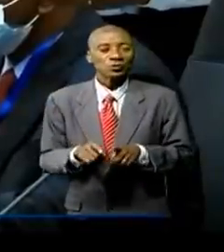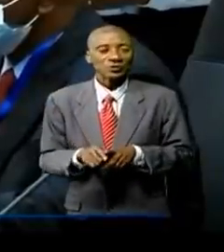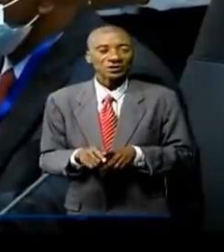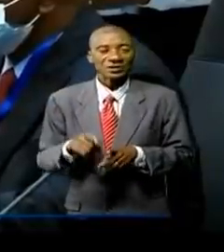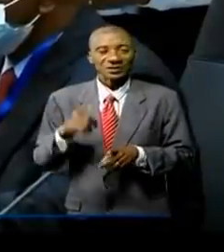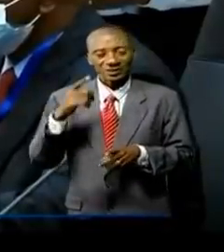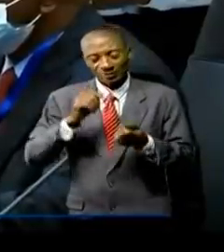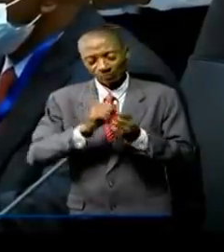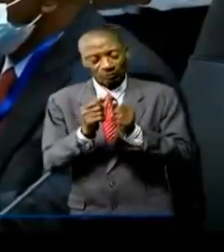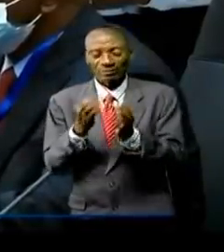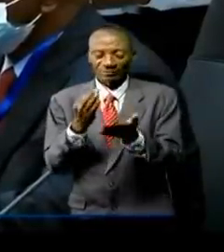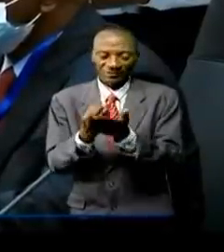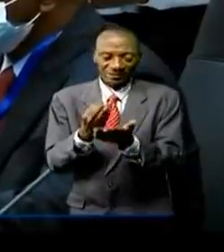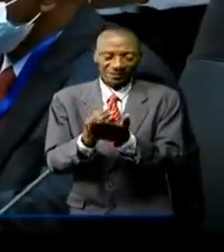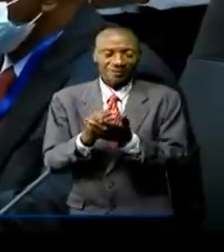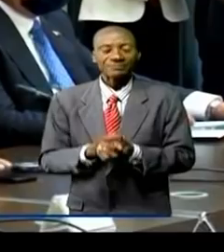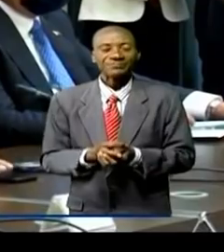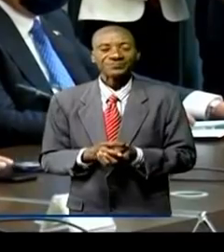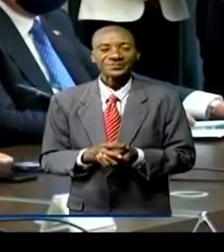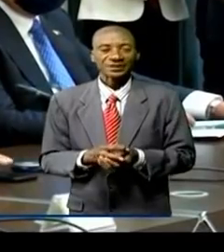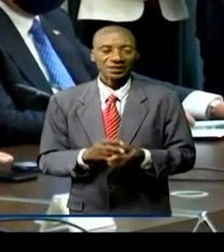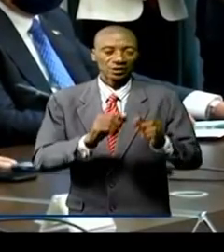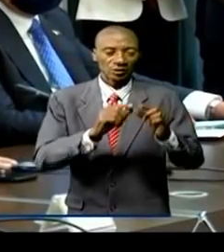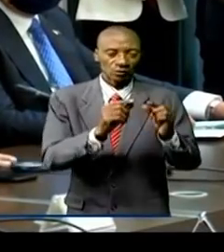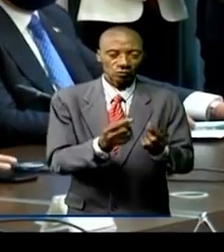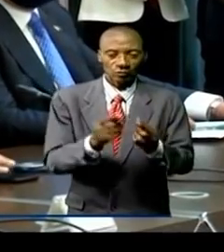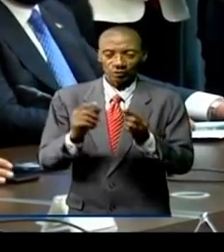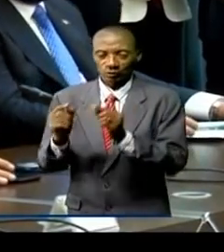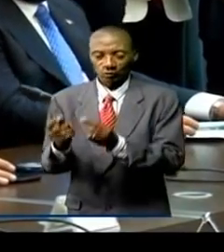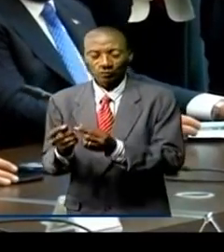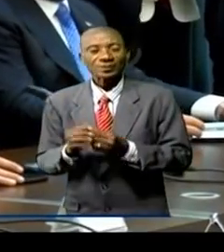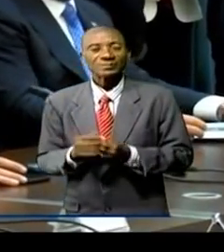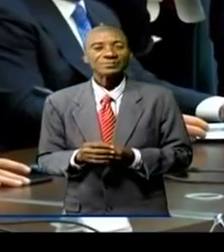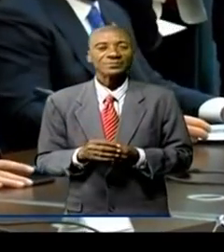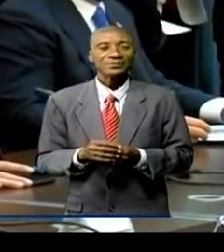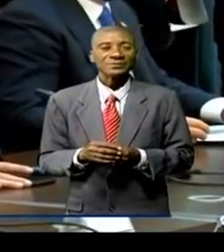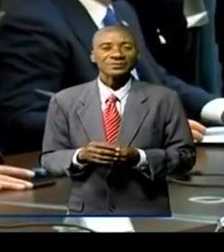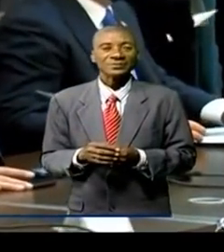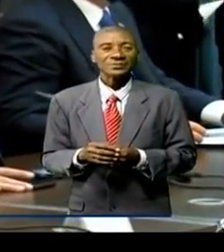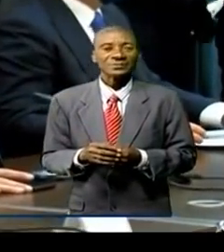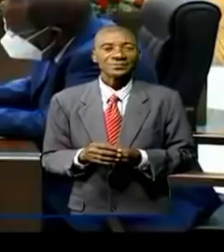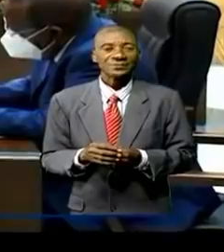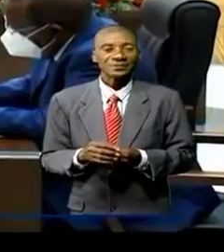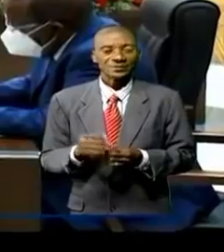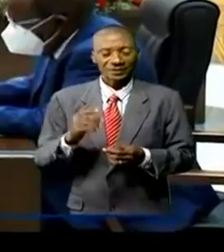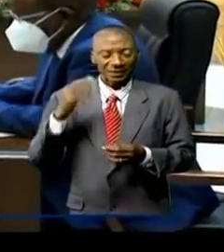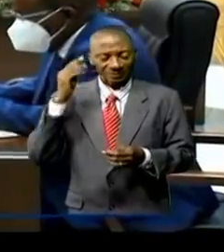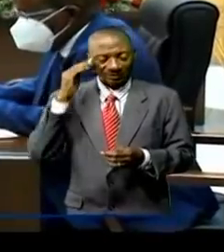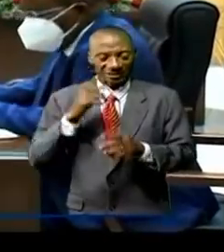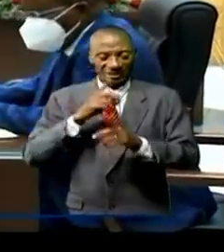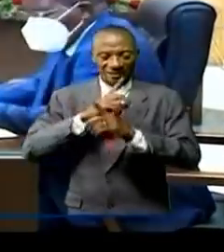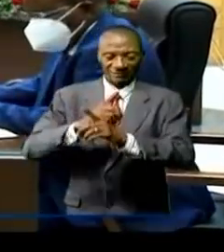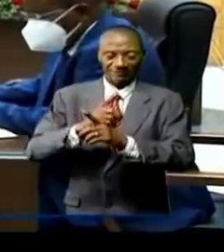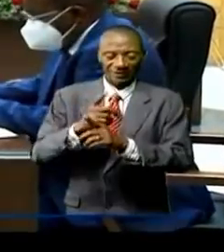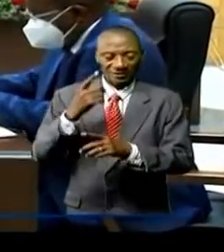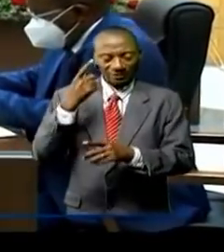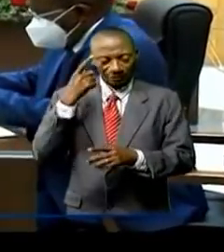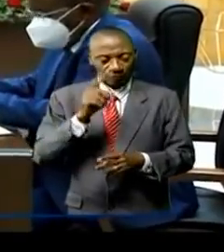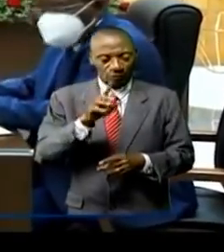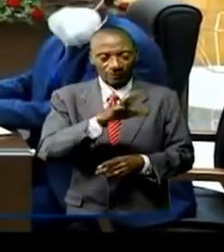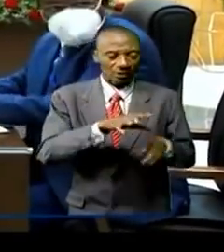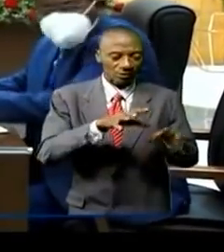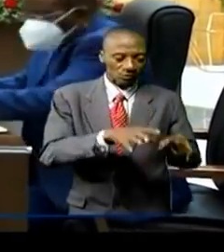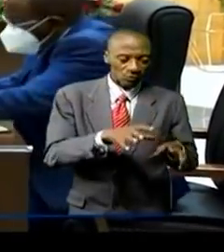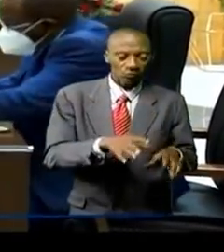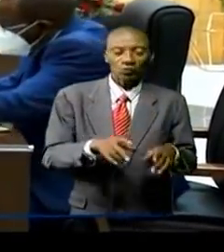financière. Pour les deux parties, les signatures ont porté les noms de ministres de la Défense de deux pays, Gilbert Kabanga pour la RDC